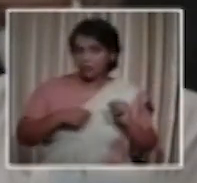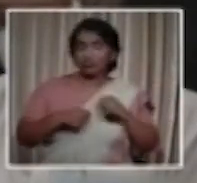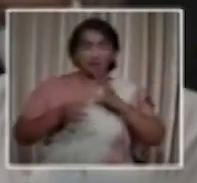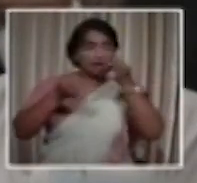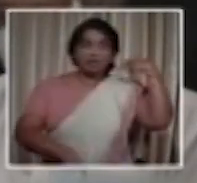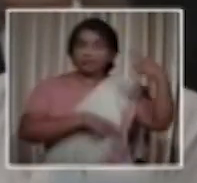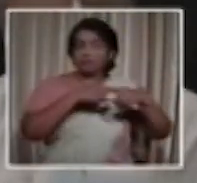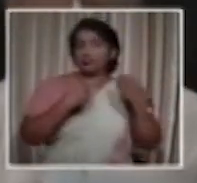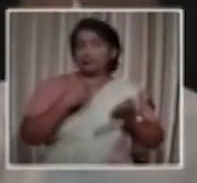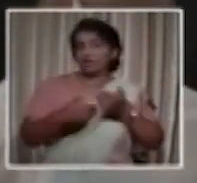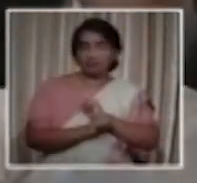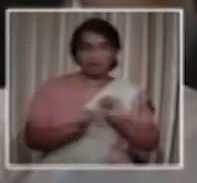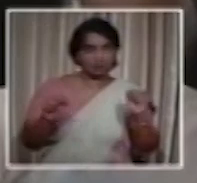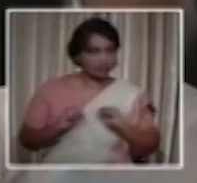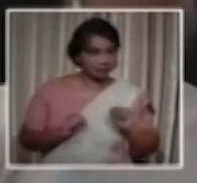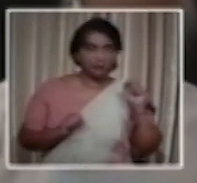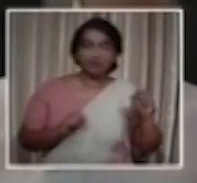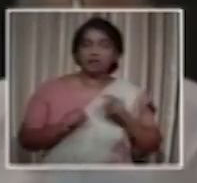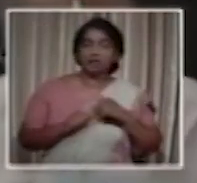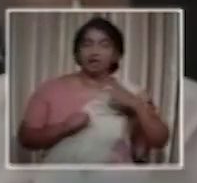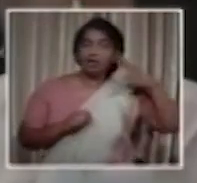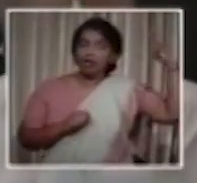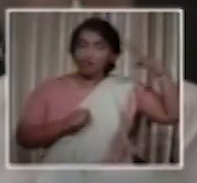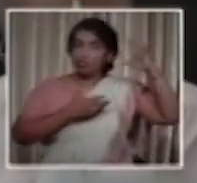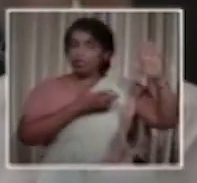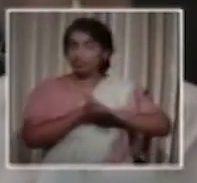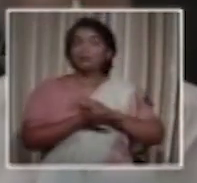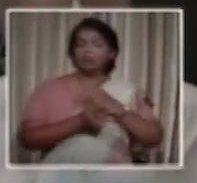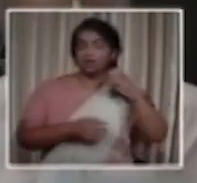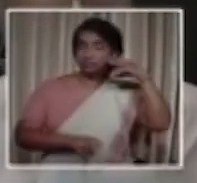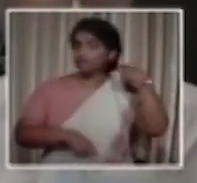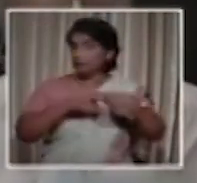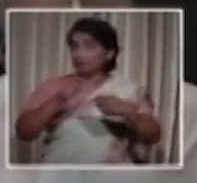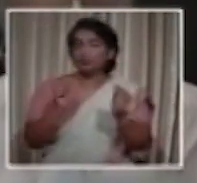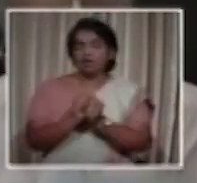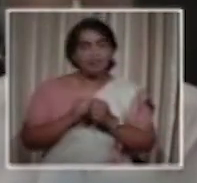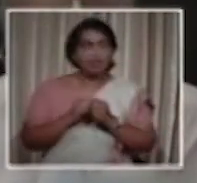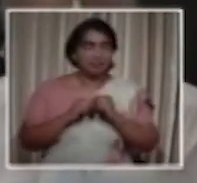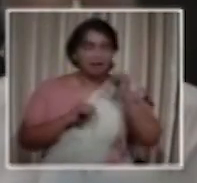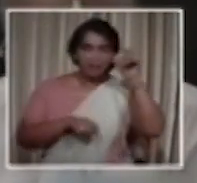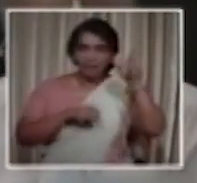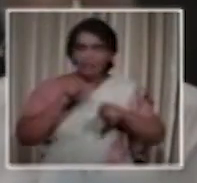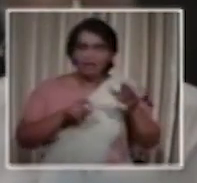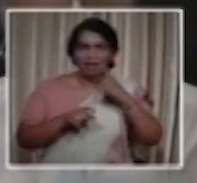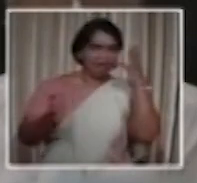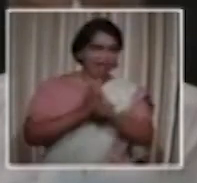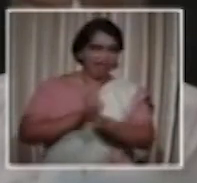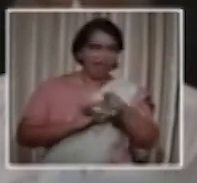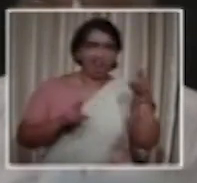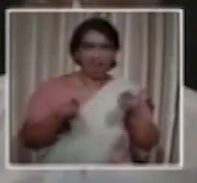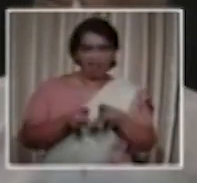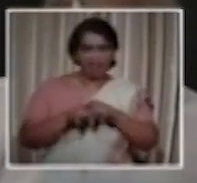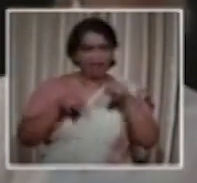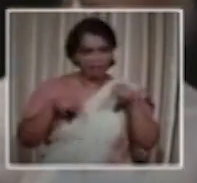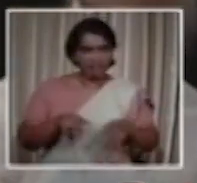නිසිකල්ට විදුලි බලාගාර ඉදි නොවීමයි. පුනර්ජවනීය බල ශක්ති පිළිබඳව තිබූ ඉදිරි ව්‍යාපියවර ඇතම් පිලිස් ඉතාමතාම මග ඇරියා. දැන්